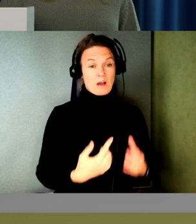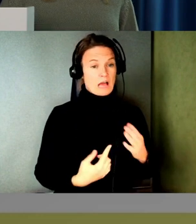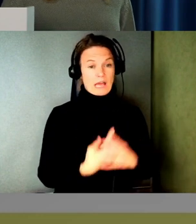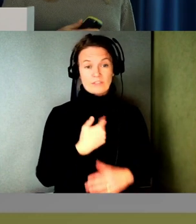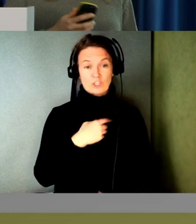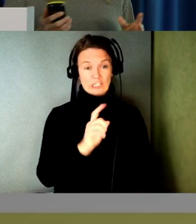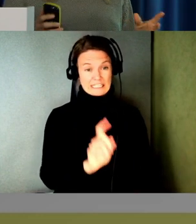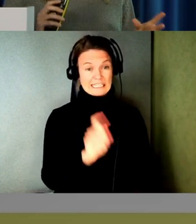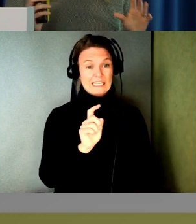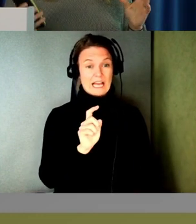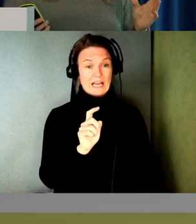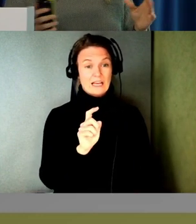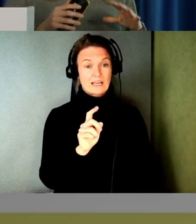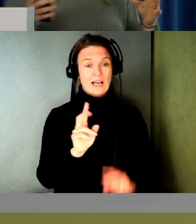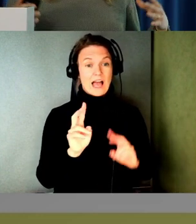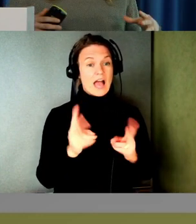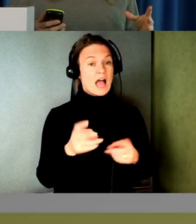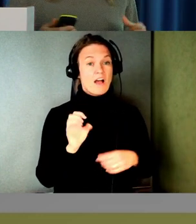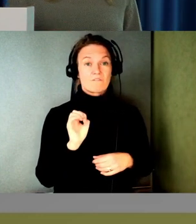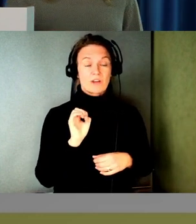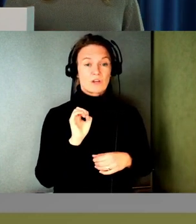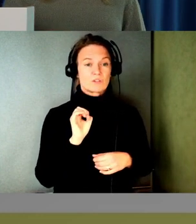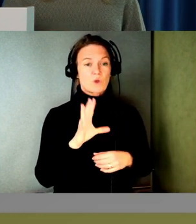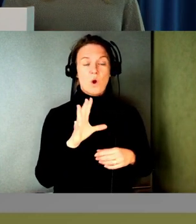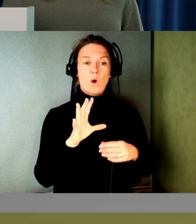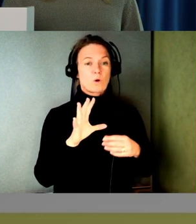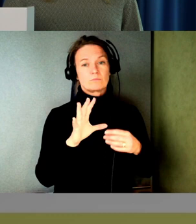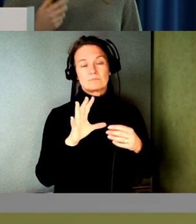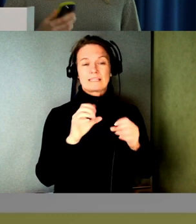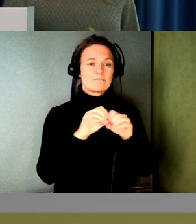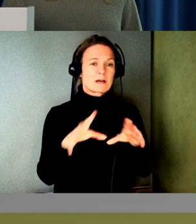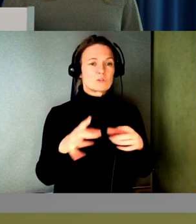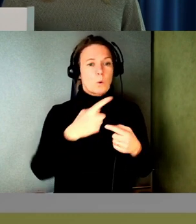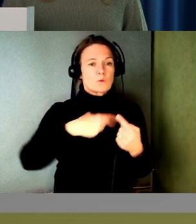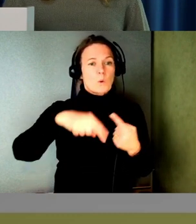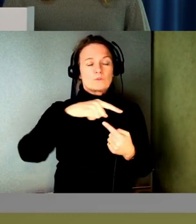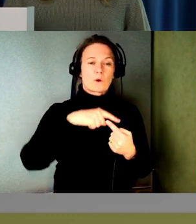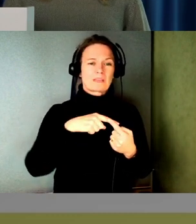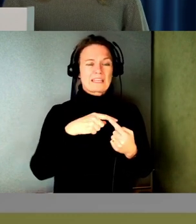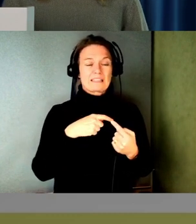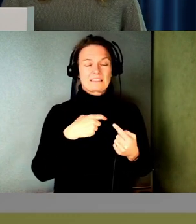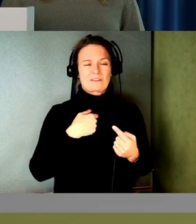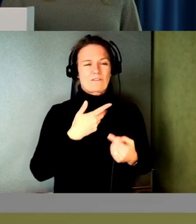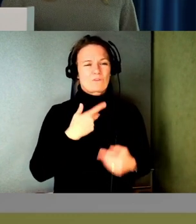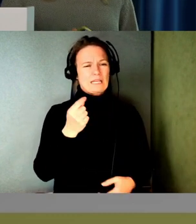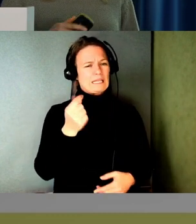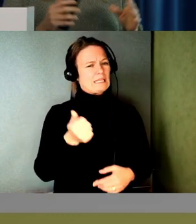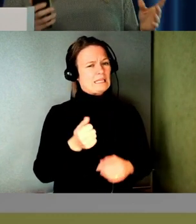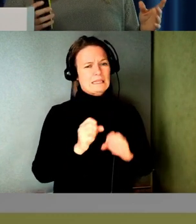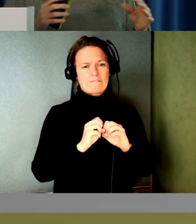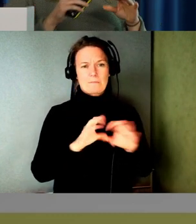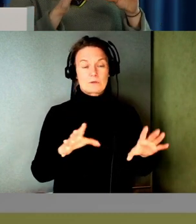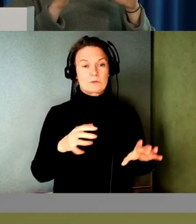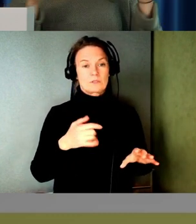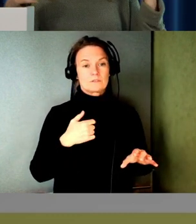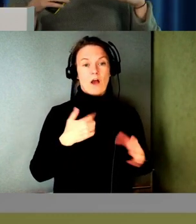klickar där Även om det skulle vara lite kontext runt omkring så eh får jag väldigt lite information eh och jag jag